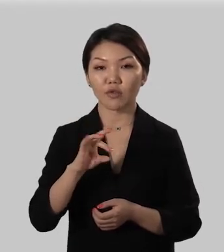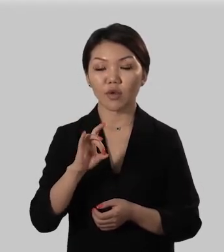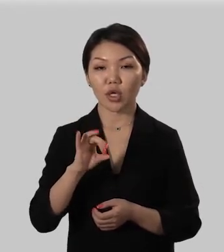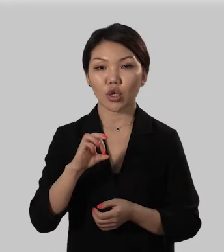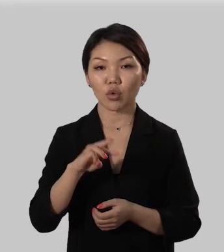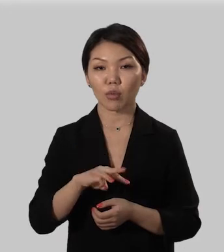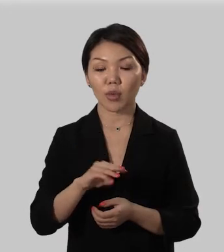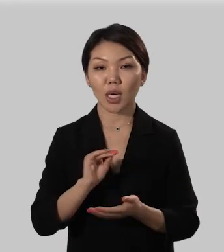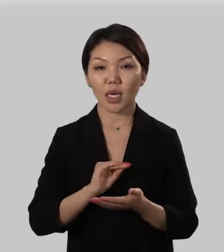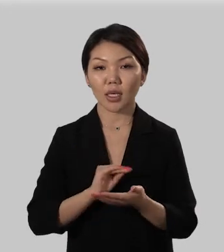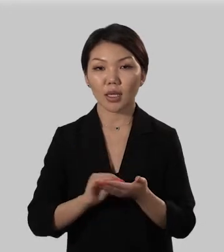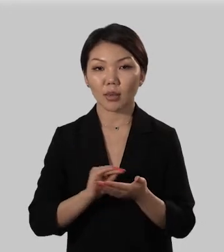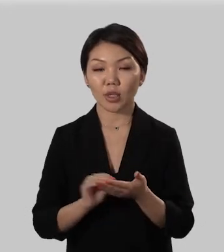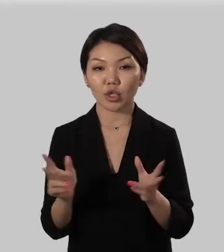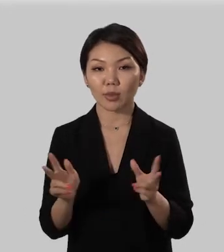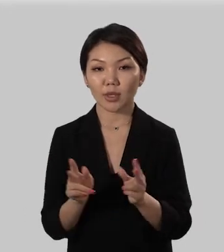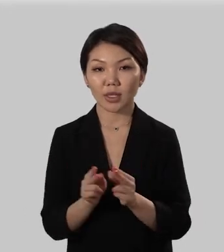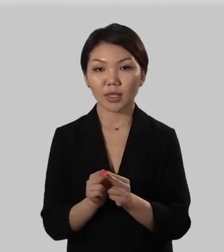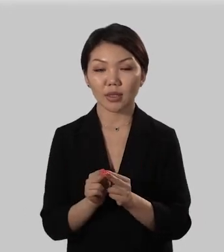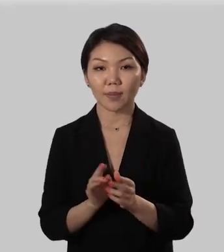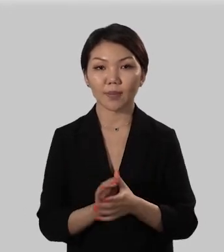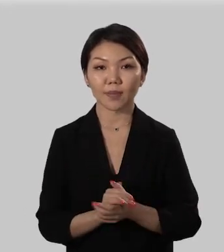наречие напишем слитно